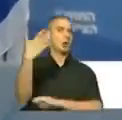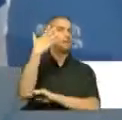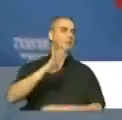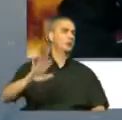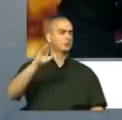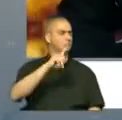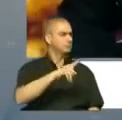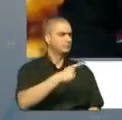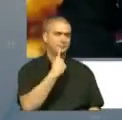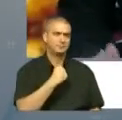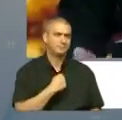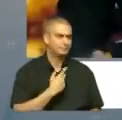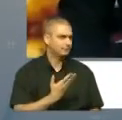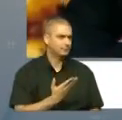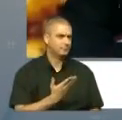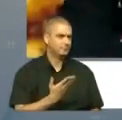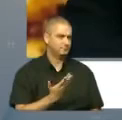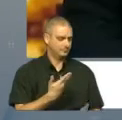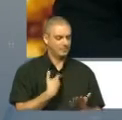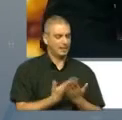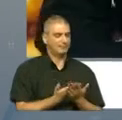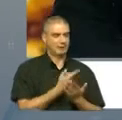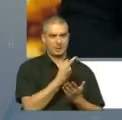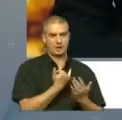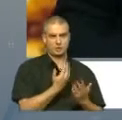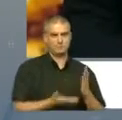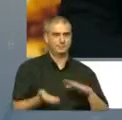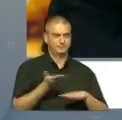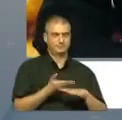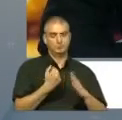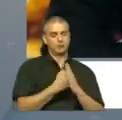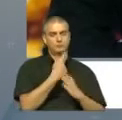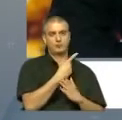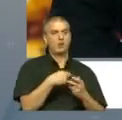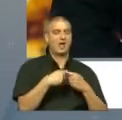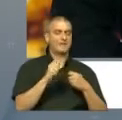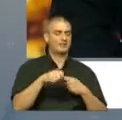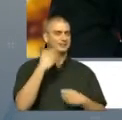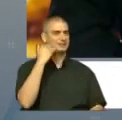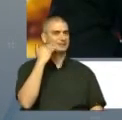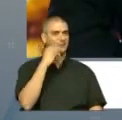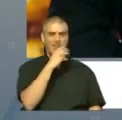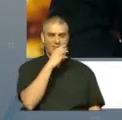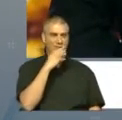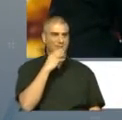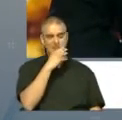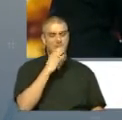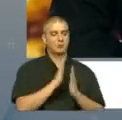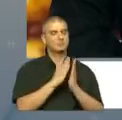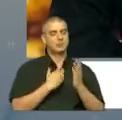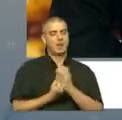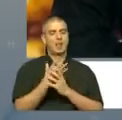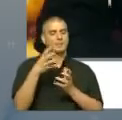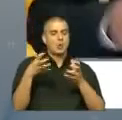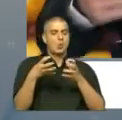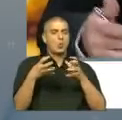הכנסת יחימוביץ' על ההצעה שמעלה היום, בסוף השבוע ליתר דיוק, חברת הכנסת לבני, שקוראת להקים גוש